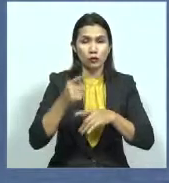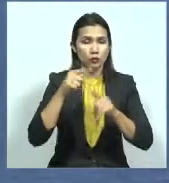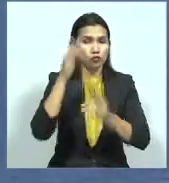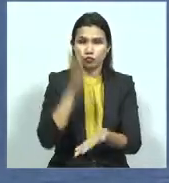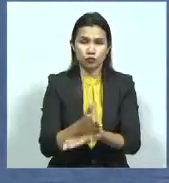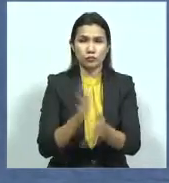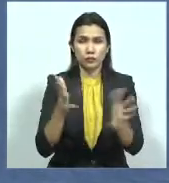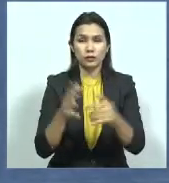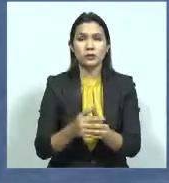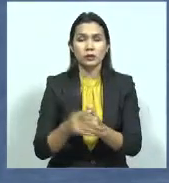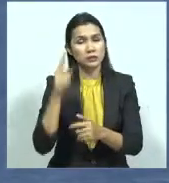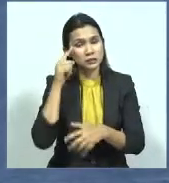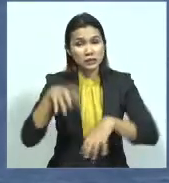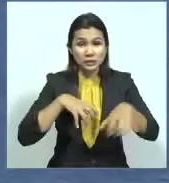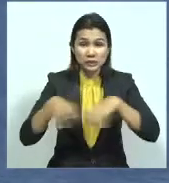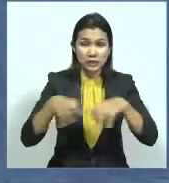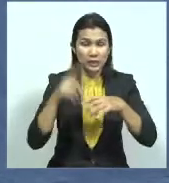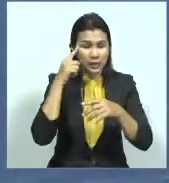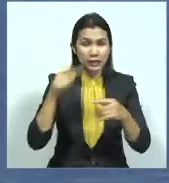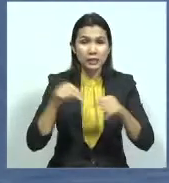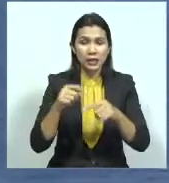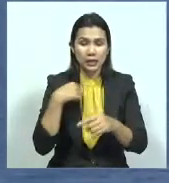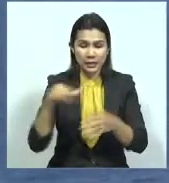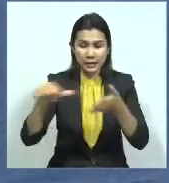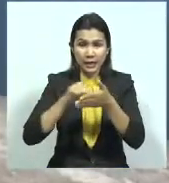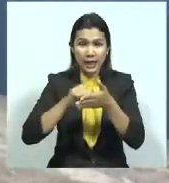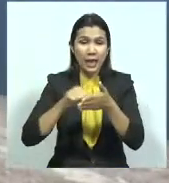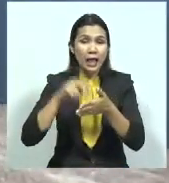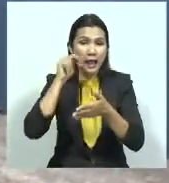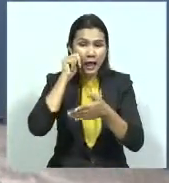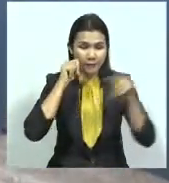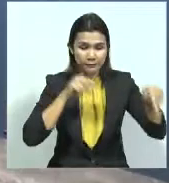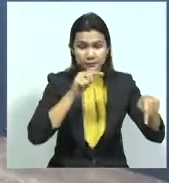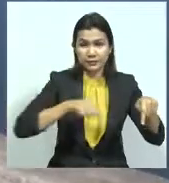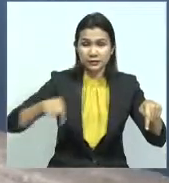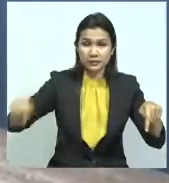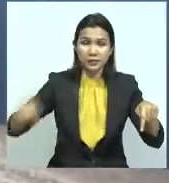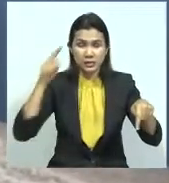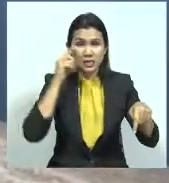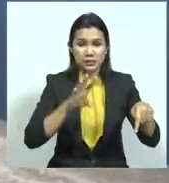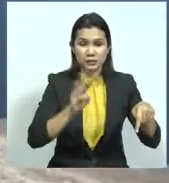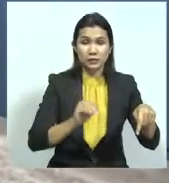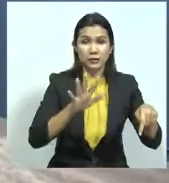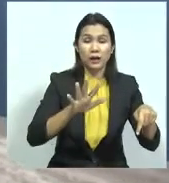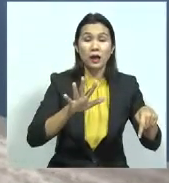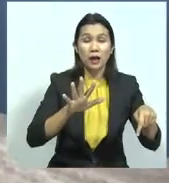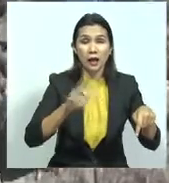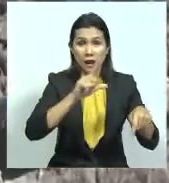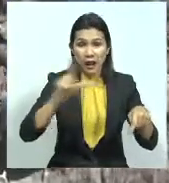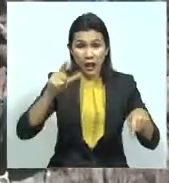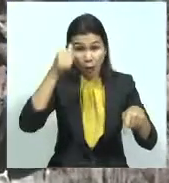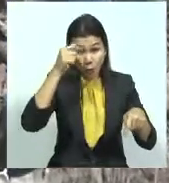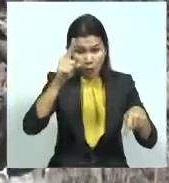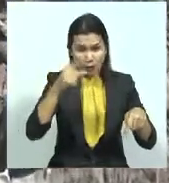โดยจะมีการบริหารจัดการน้ำโดยการปรับลดการระบายน้ำใน4เขื่อนหลักจาก45ล้านลูกบาศก์เมตรต่อวันเ